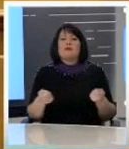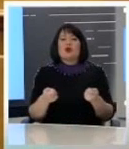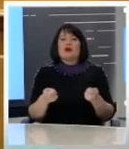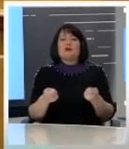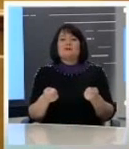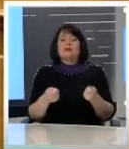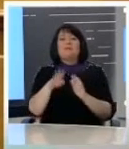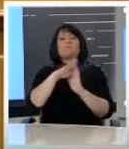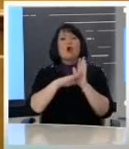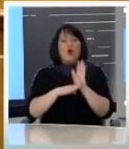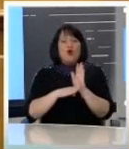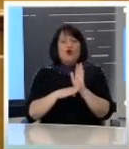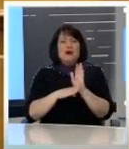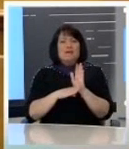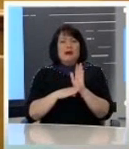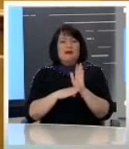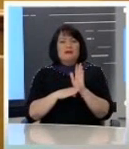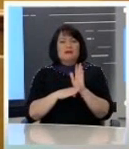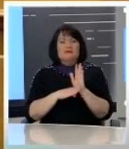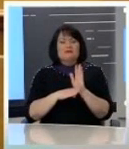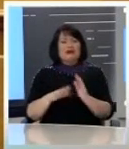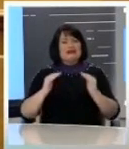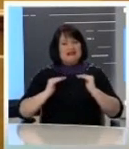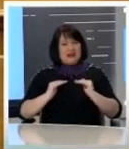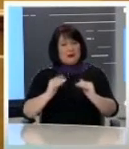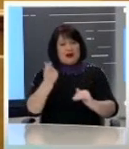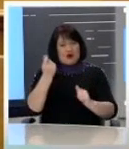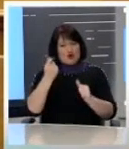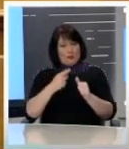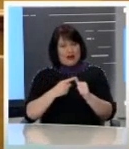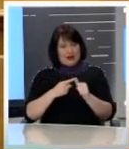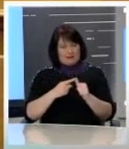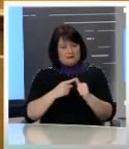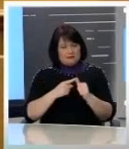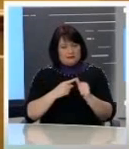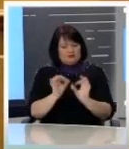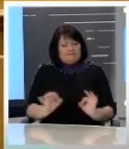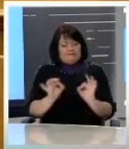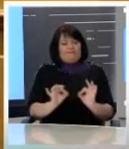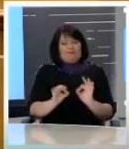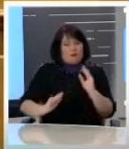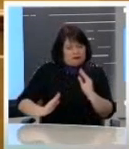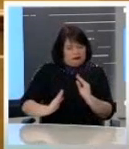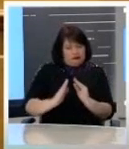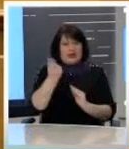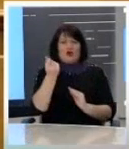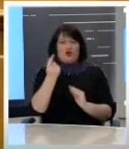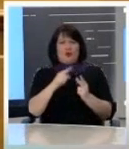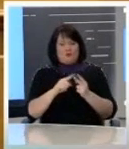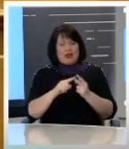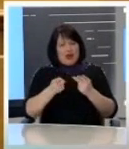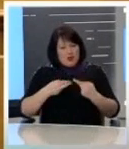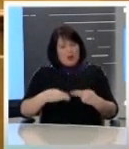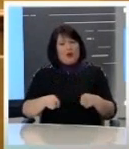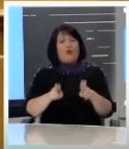ένα πρόγραμμα το οποίο φέρνει σταθεροποίηση στην οικονομία δημιουργεί τις προϋποθέσεις ανάκαμψης, ανοίγει το